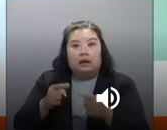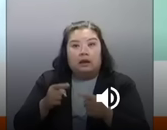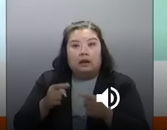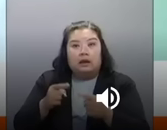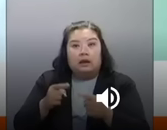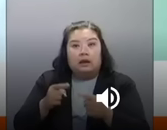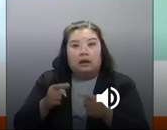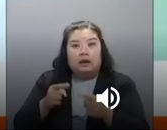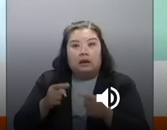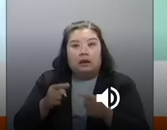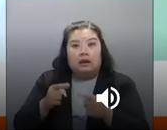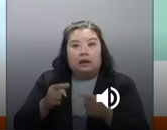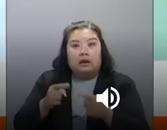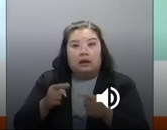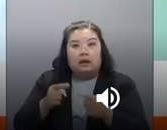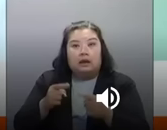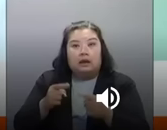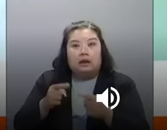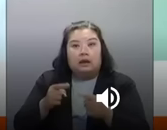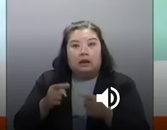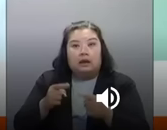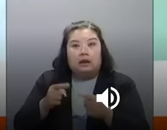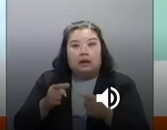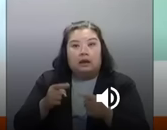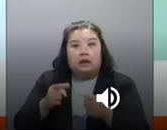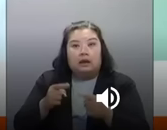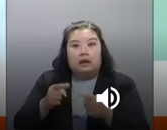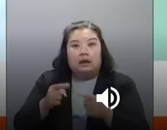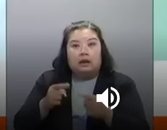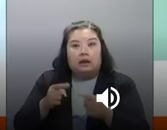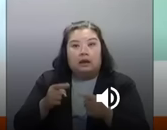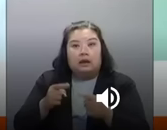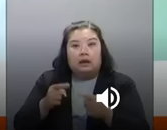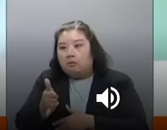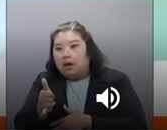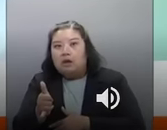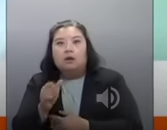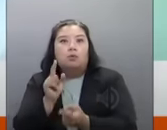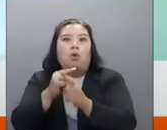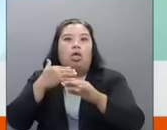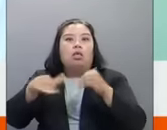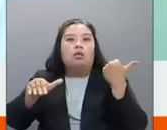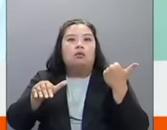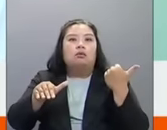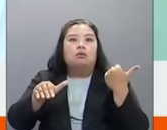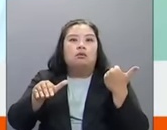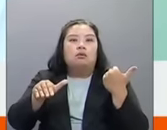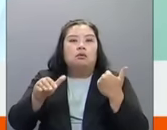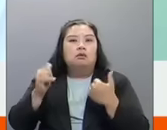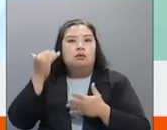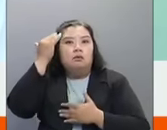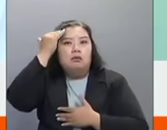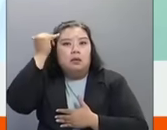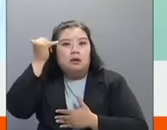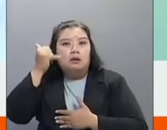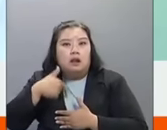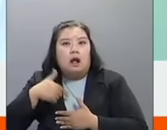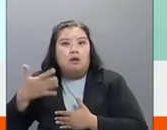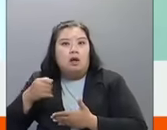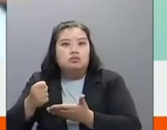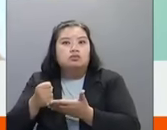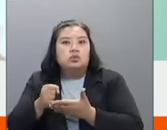ซอเลยไปเกลมาจอนี่อากาศเติบแล้วนี่มื้อนี้มื้อซอบ้าแล้วนี่ไปเสร็จแล้วก็เตอนี่เลยเตเวดา เพราะว่าพอเราไปช่วยบางส่วน